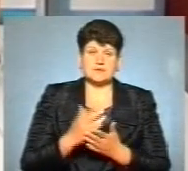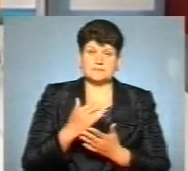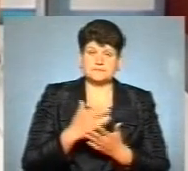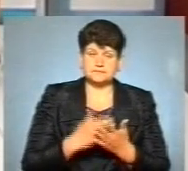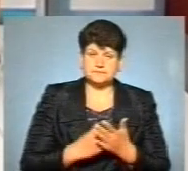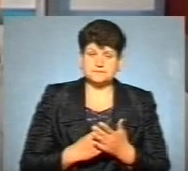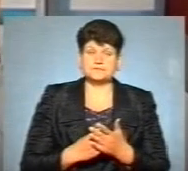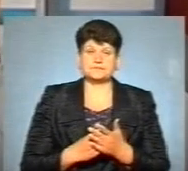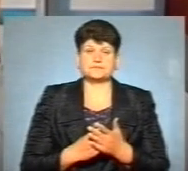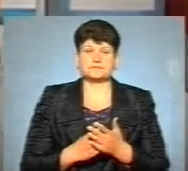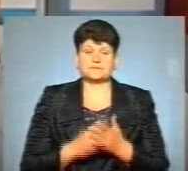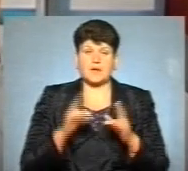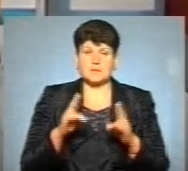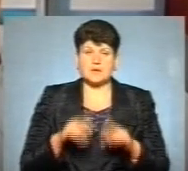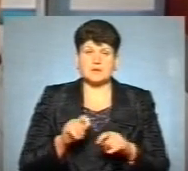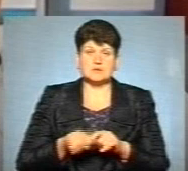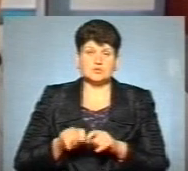тестування,